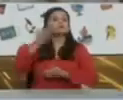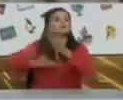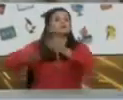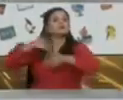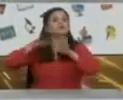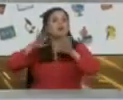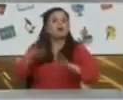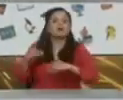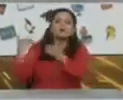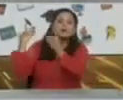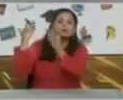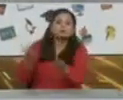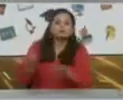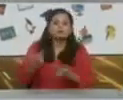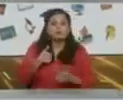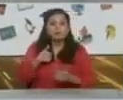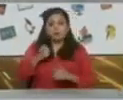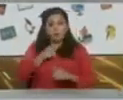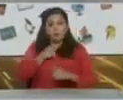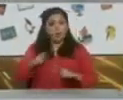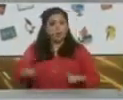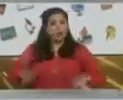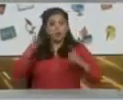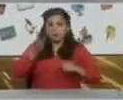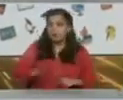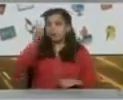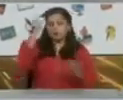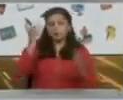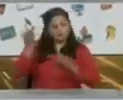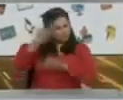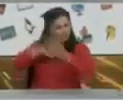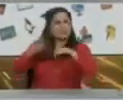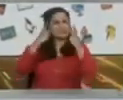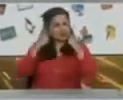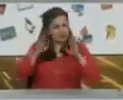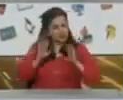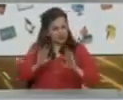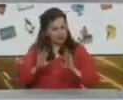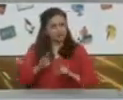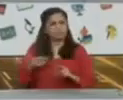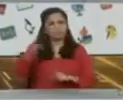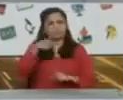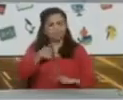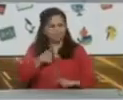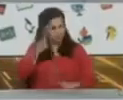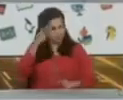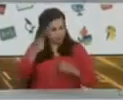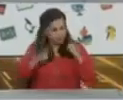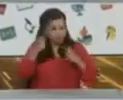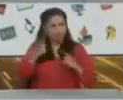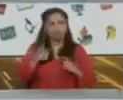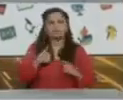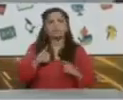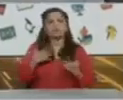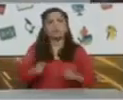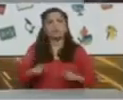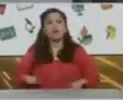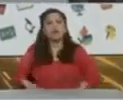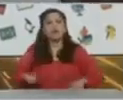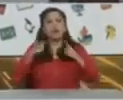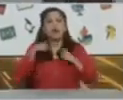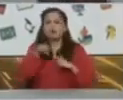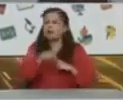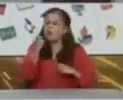है, हमारे जीवन मूल्य के रूप में प्रस्थापित हो चुका है, और हमारी सोच है कि जीव मात्र